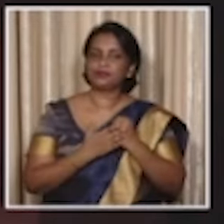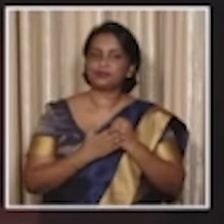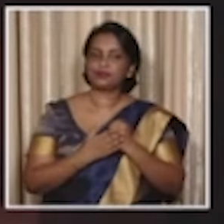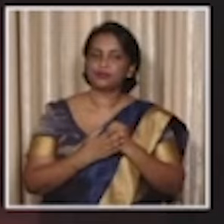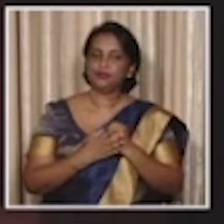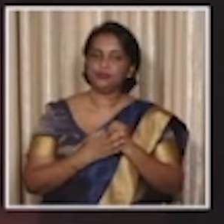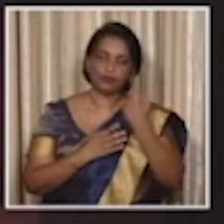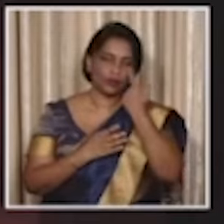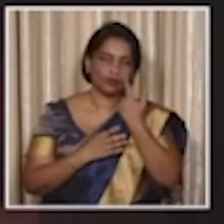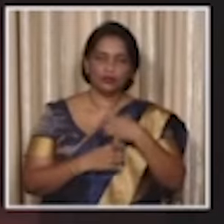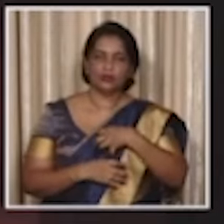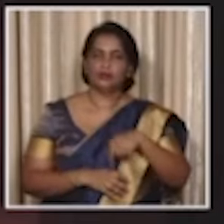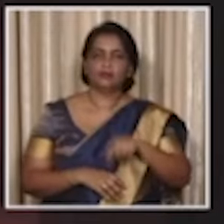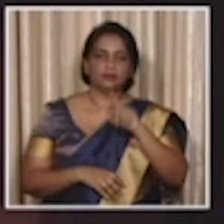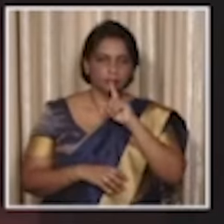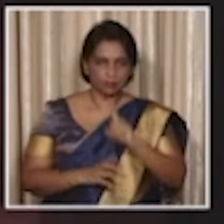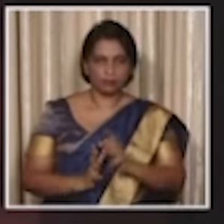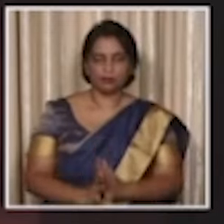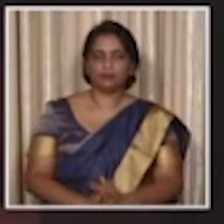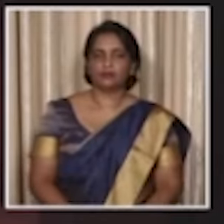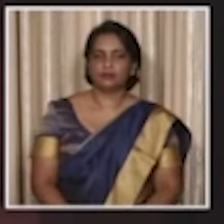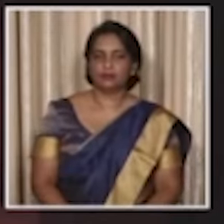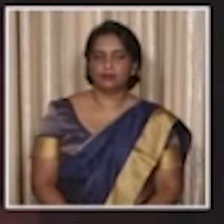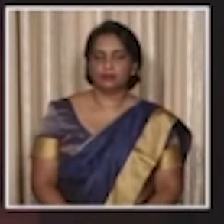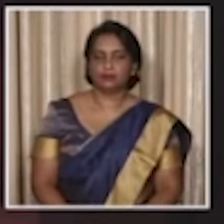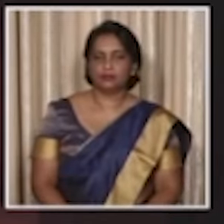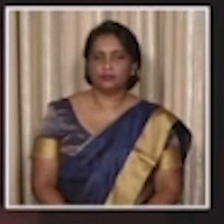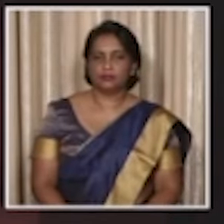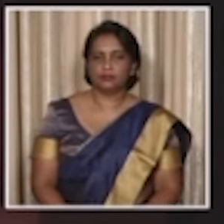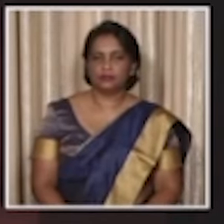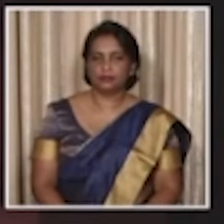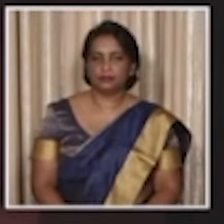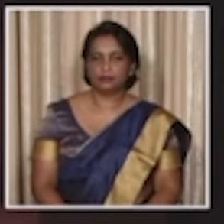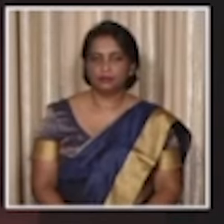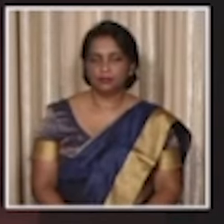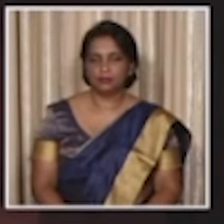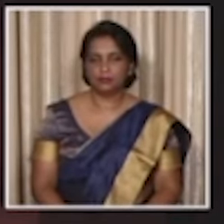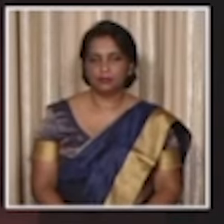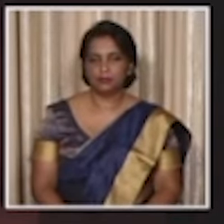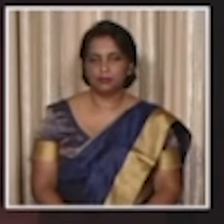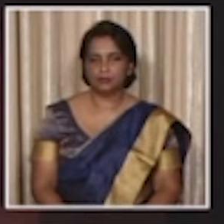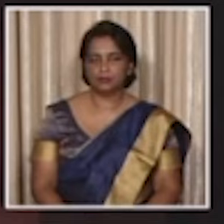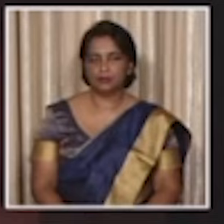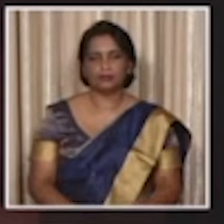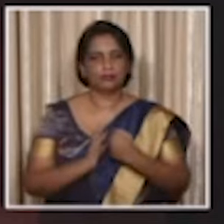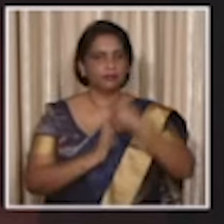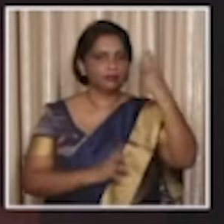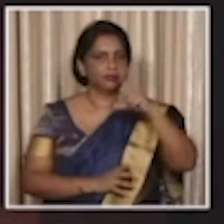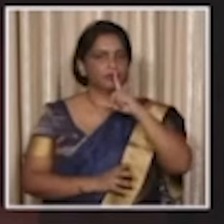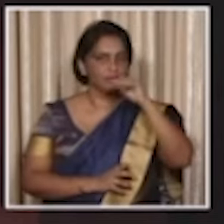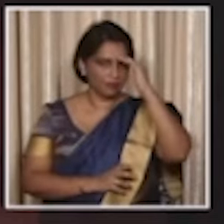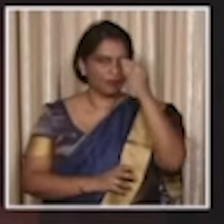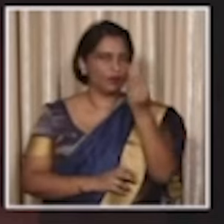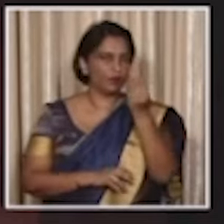දෙනාගේම ශෝකය මේ අවස්ථාවේදී පුද කරන්නට ඕන. හොඳයි. ගරු නියෝජ කතානායකතුමනි,